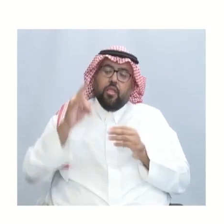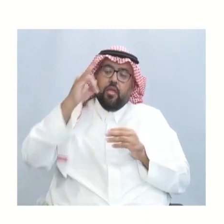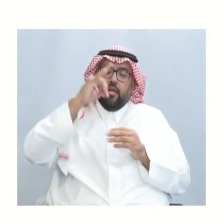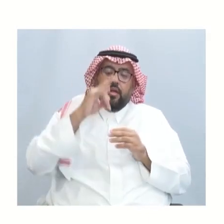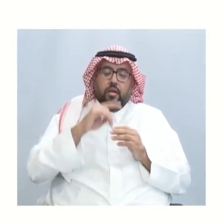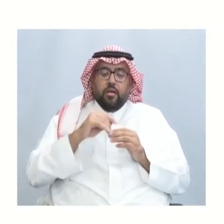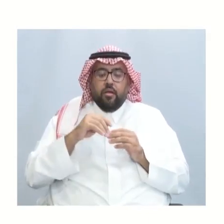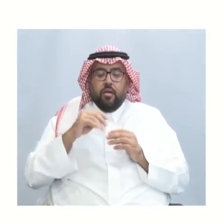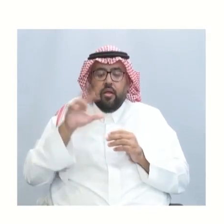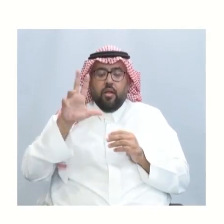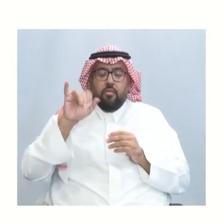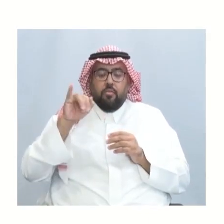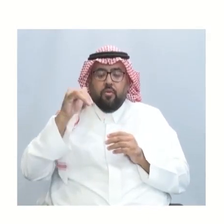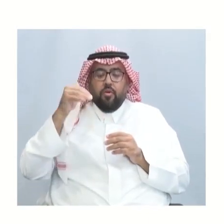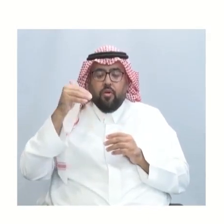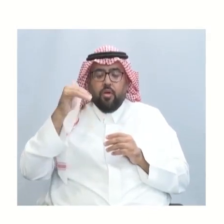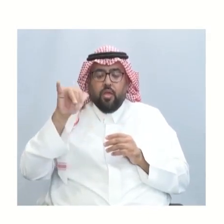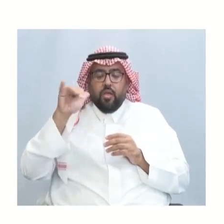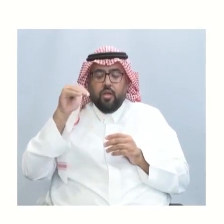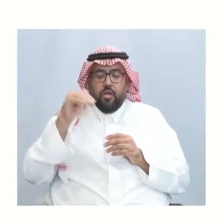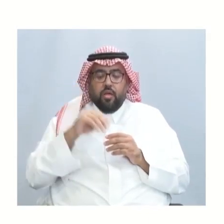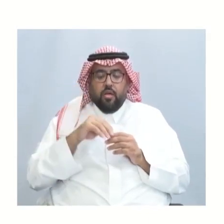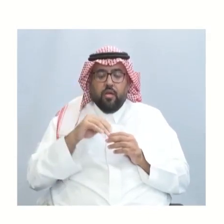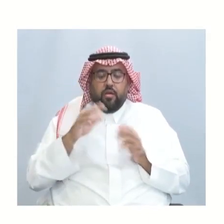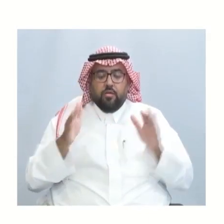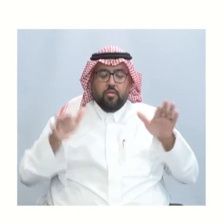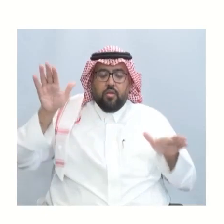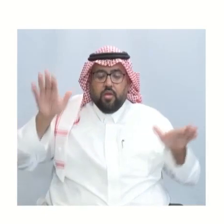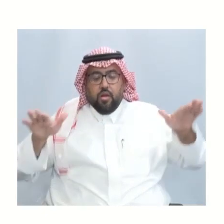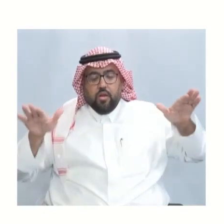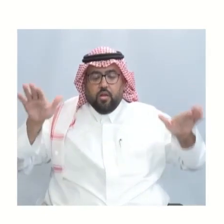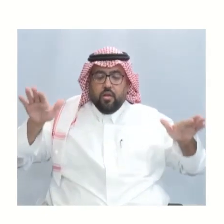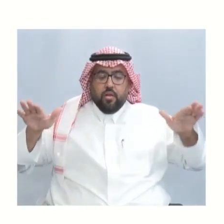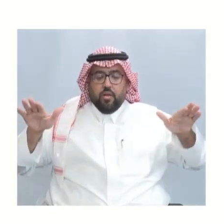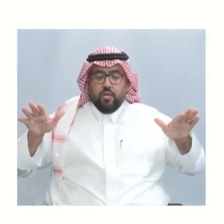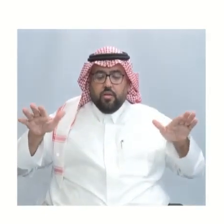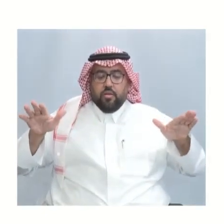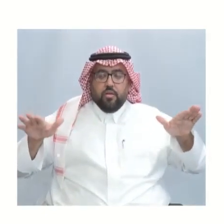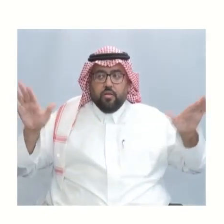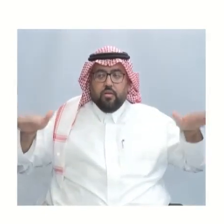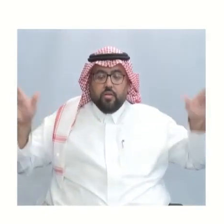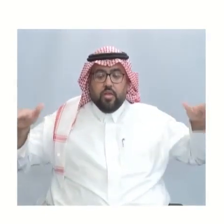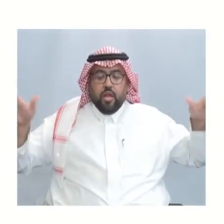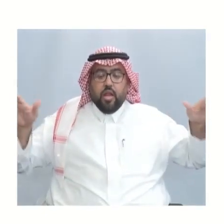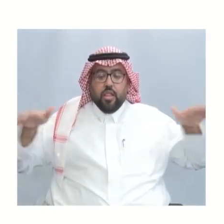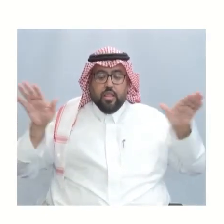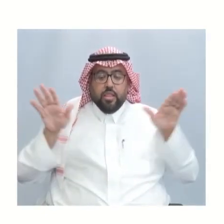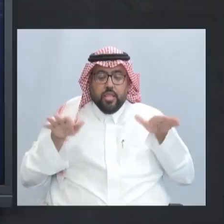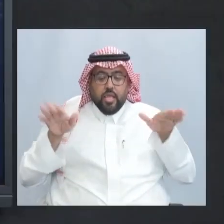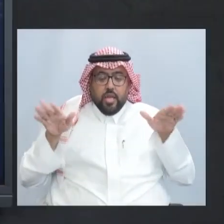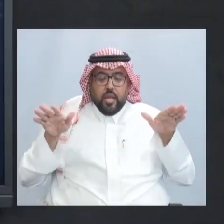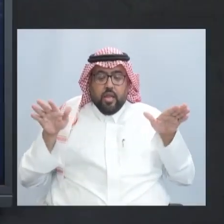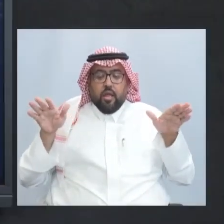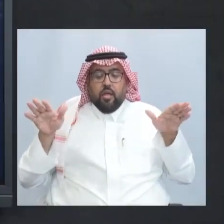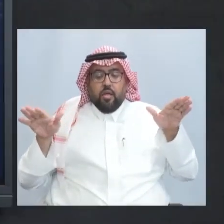الغريز المخيخ تناسق الحركه والاتزام في اثناء الطيران وهو مهم في الطيور ومميز لان الطيور تقوم بعمليه الطيران وتحتاج